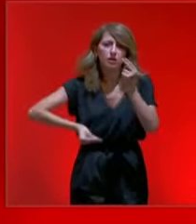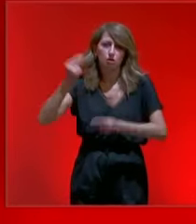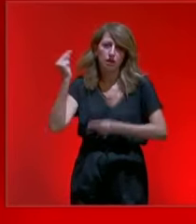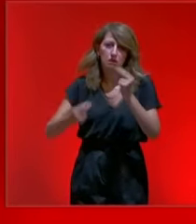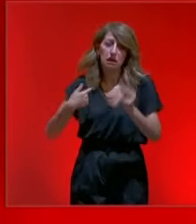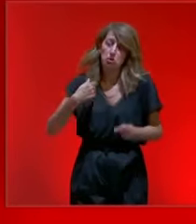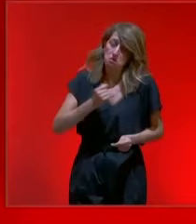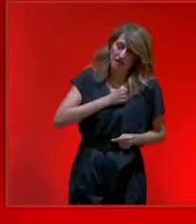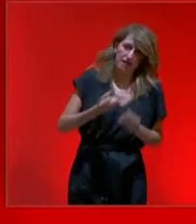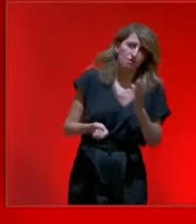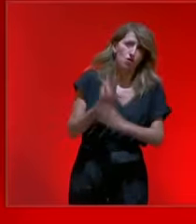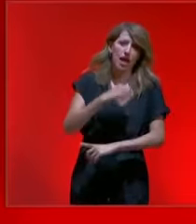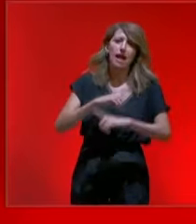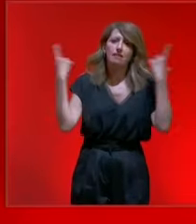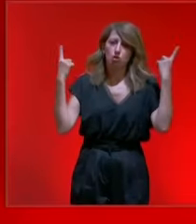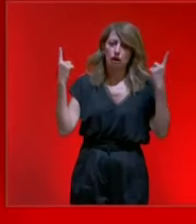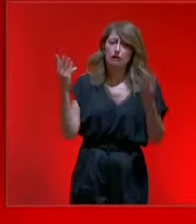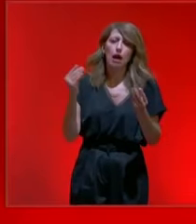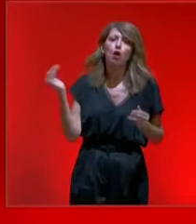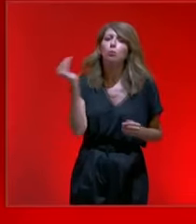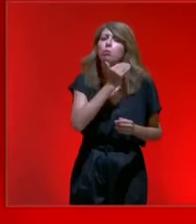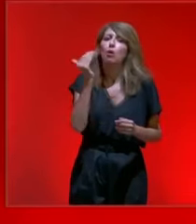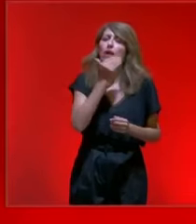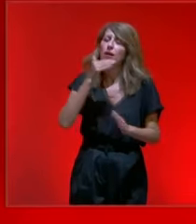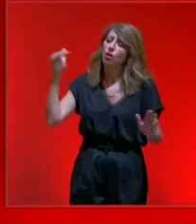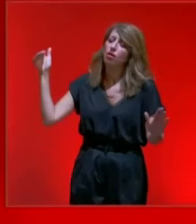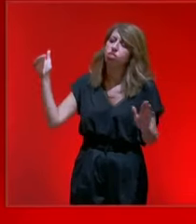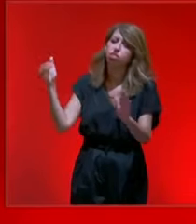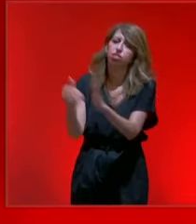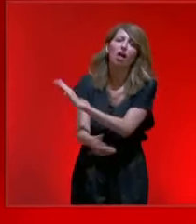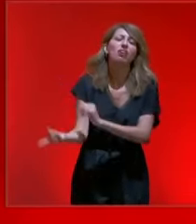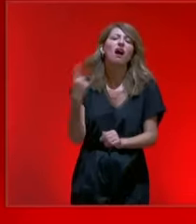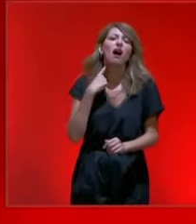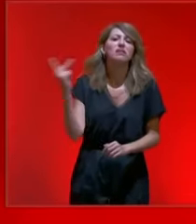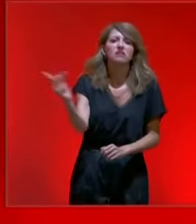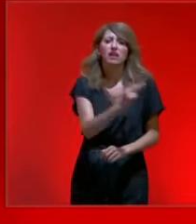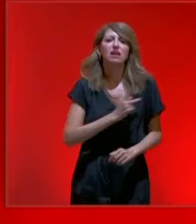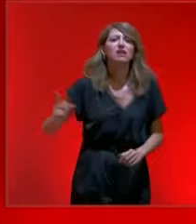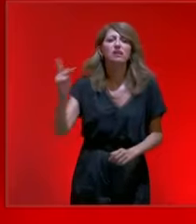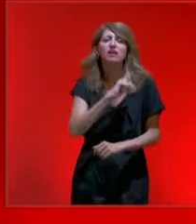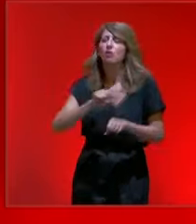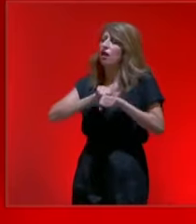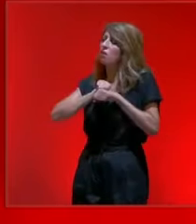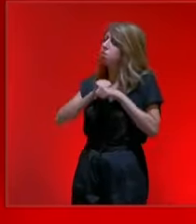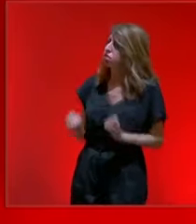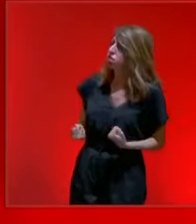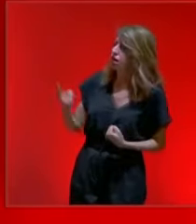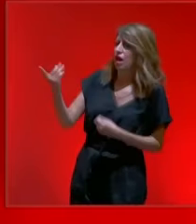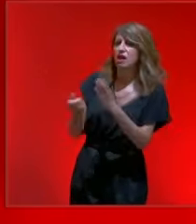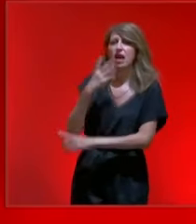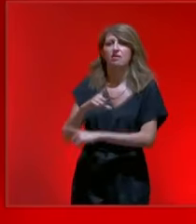φθορά. Τι σημαίνει αυτό? Σημαίνει ότι εμείς αυτόματα